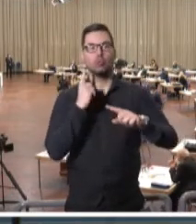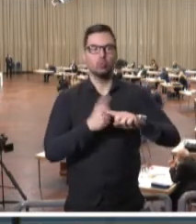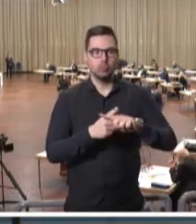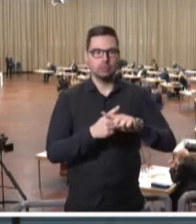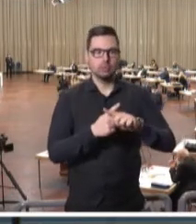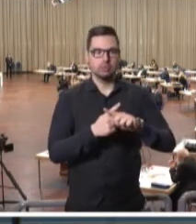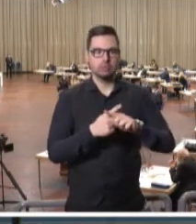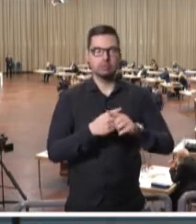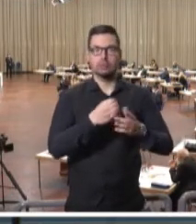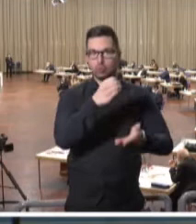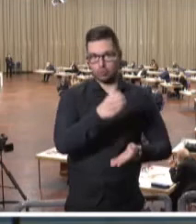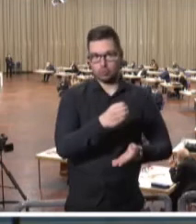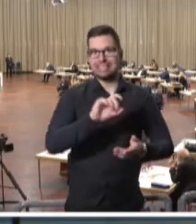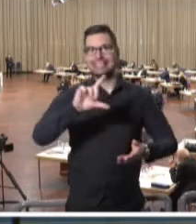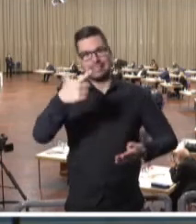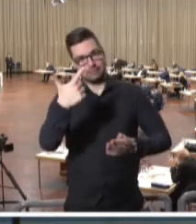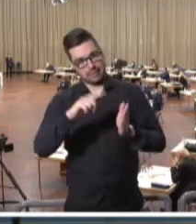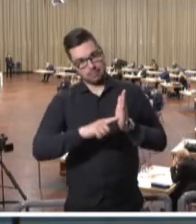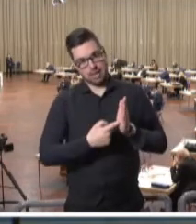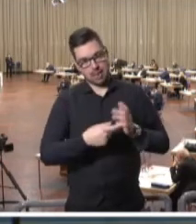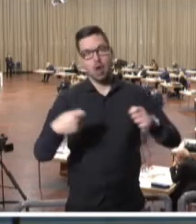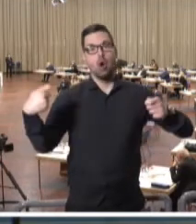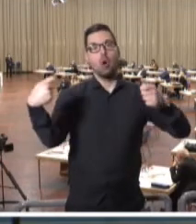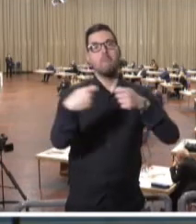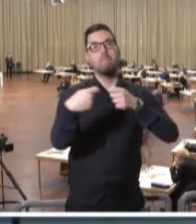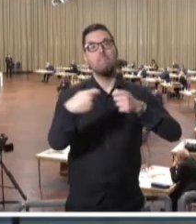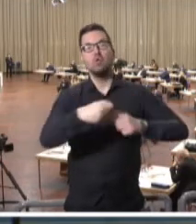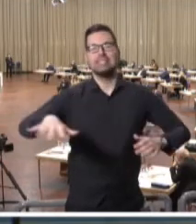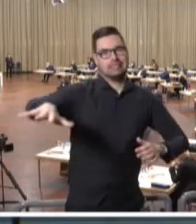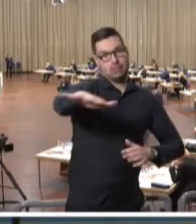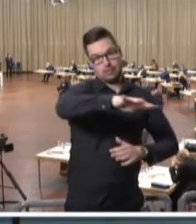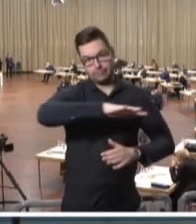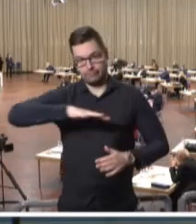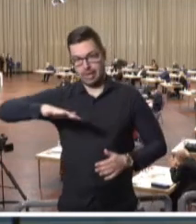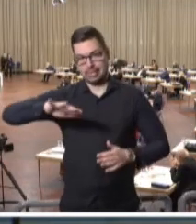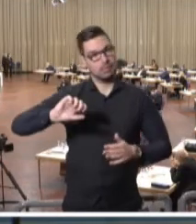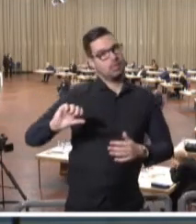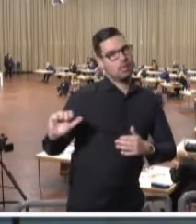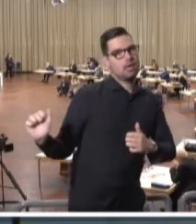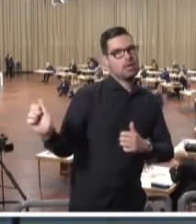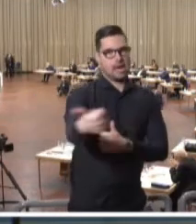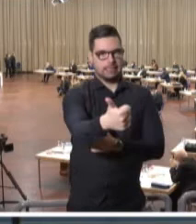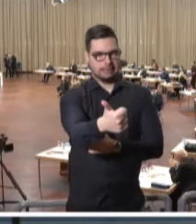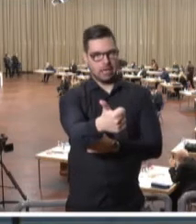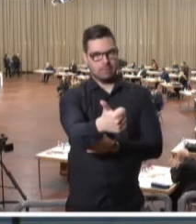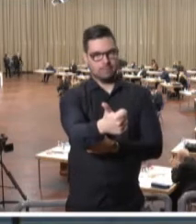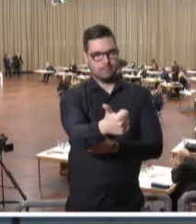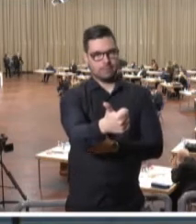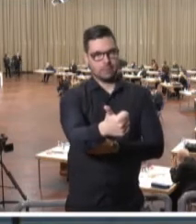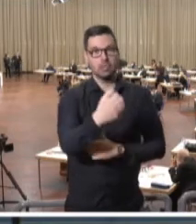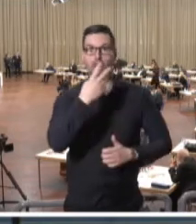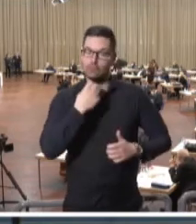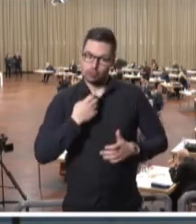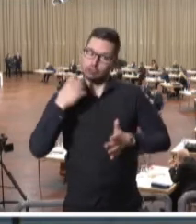Tariftreue angeht, zum zweiten Mal bundesweit Vorreiter. Ich möchte diese Gelegenheit nutzen,